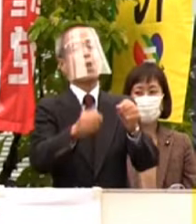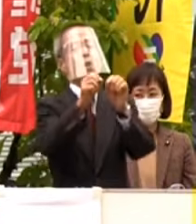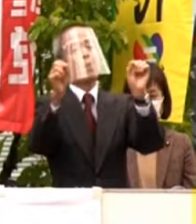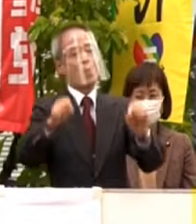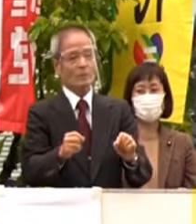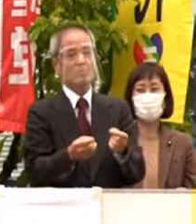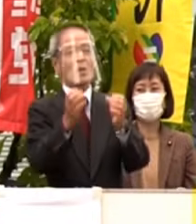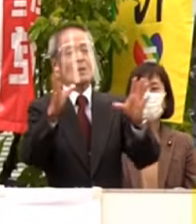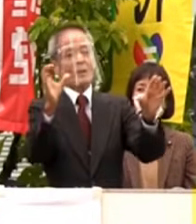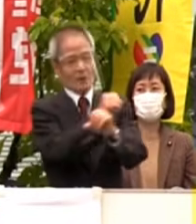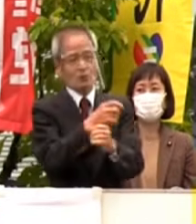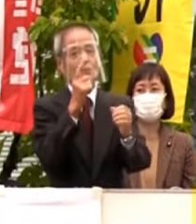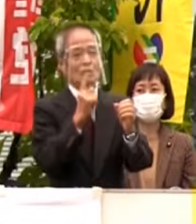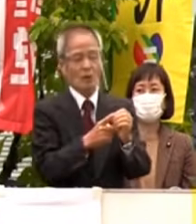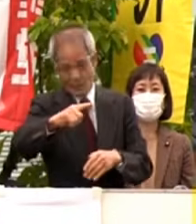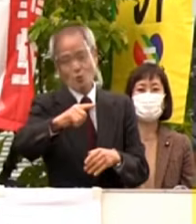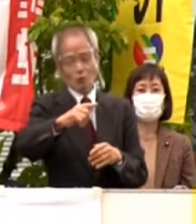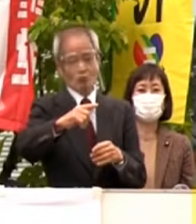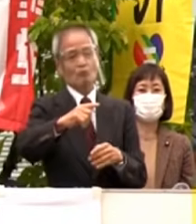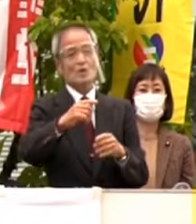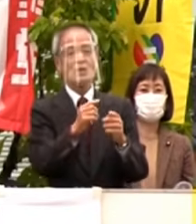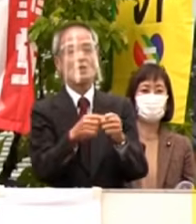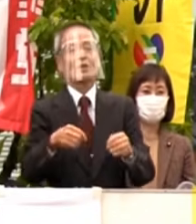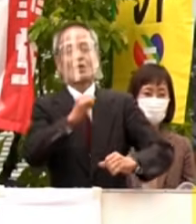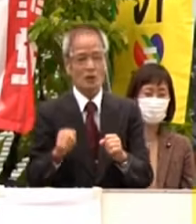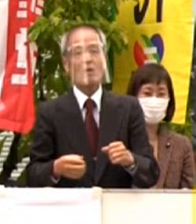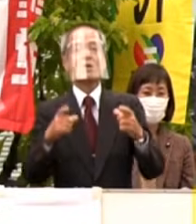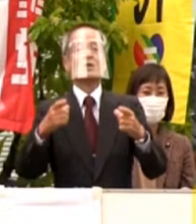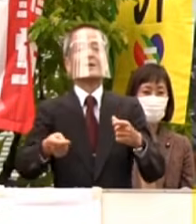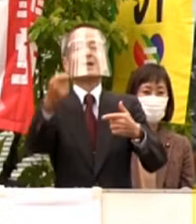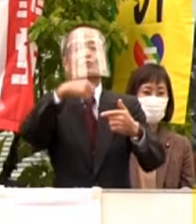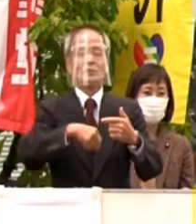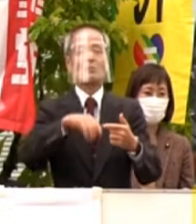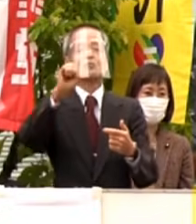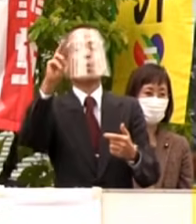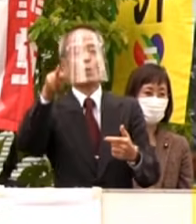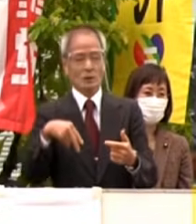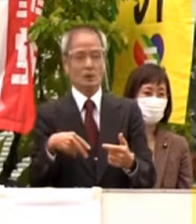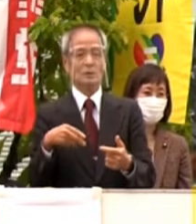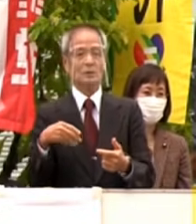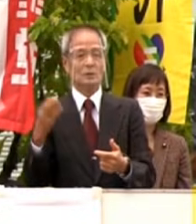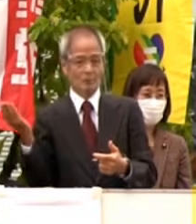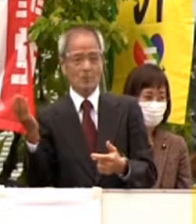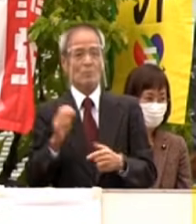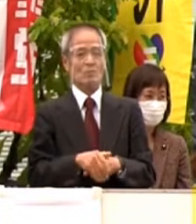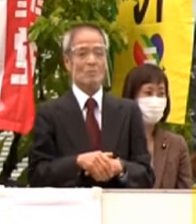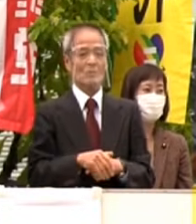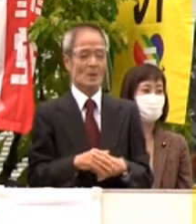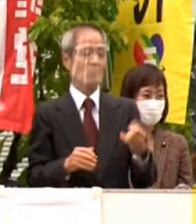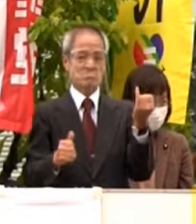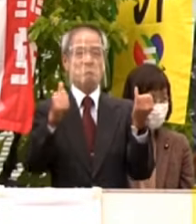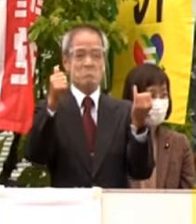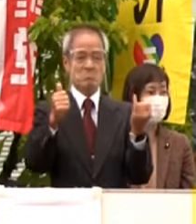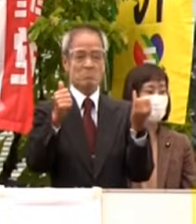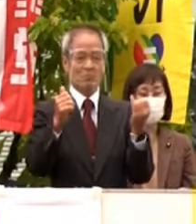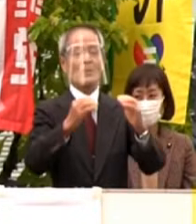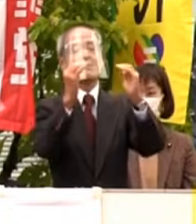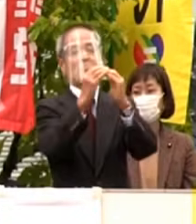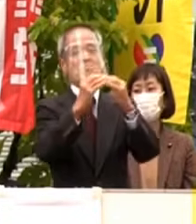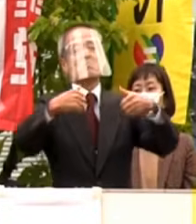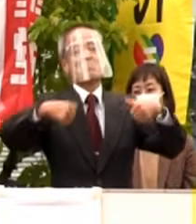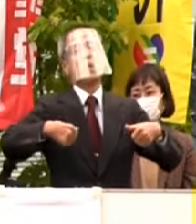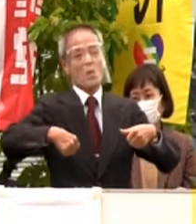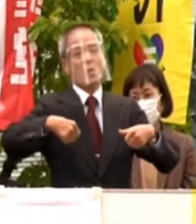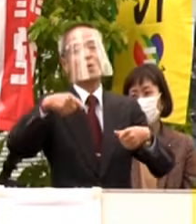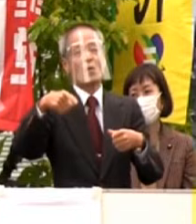。国会議員は特色があっていいと思います。池内沙織さんのように、池内沙織さんといえばジェンダー平等というぐらい、この池内沙織